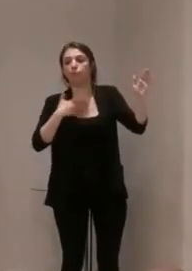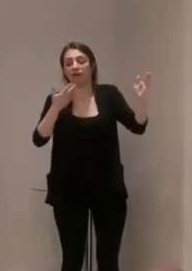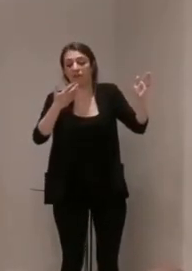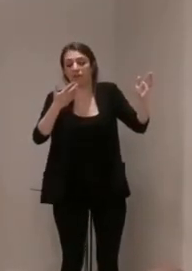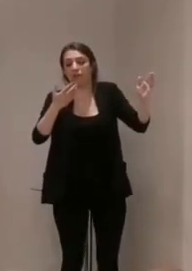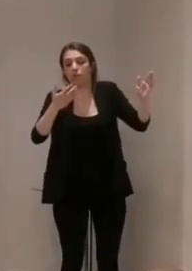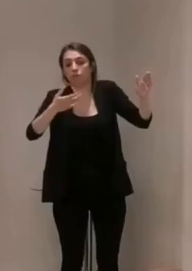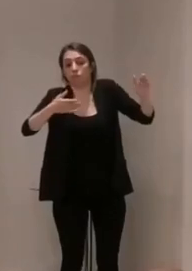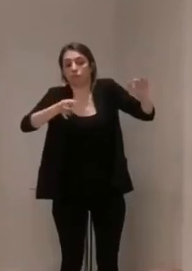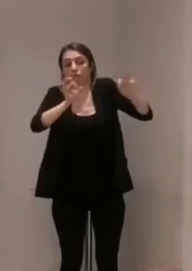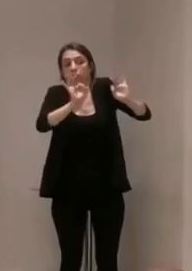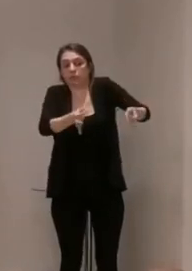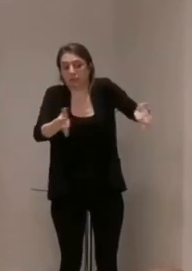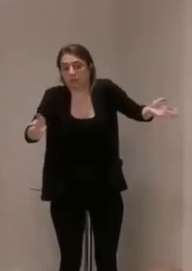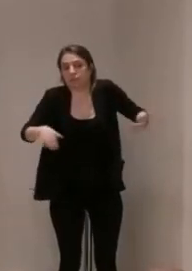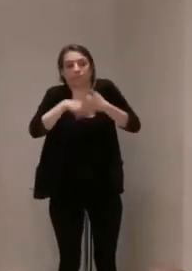Sí, sí, sí. Sí, sí.